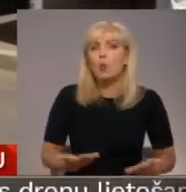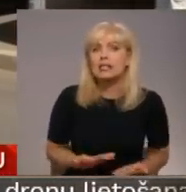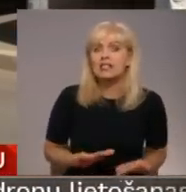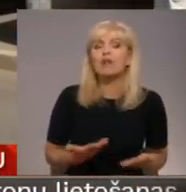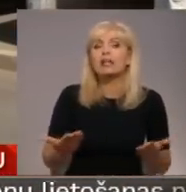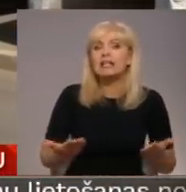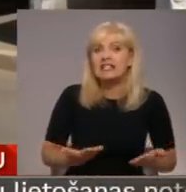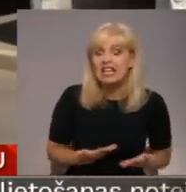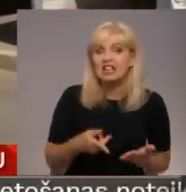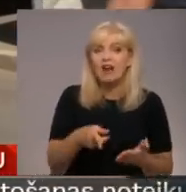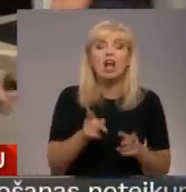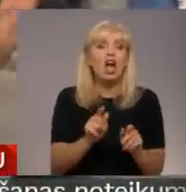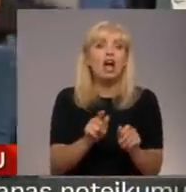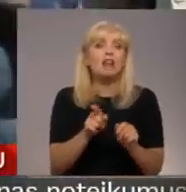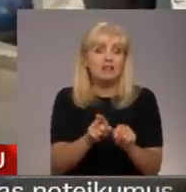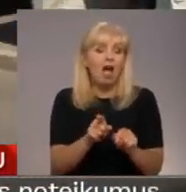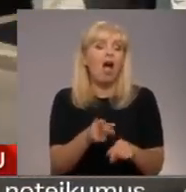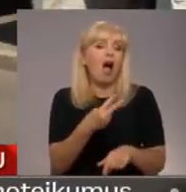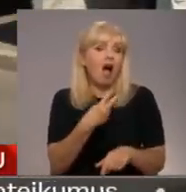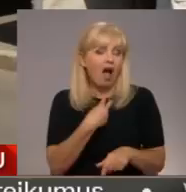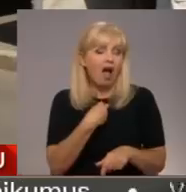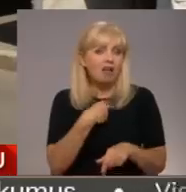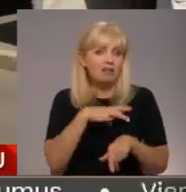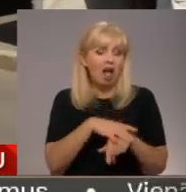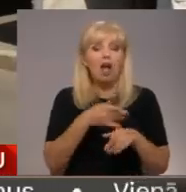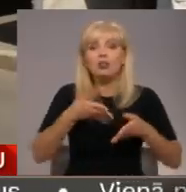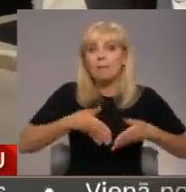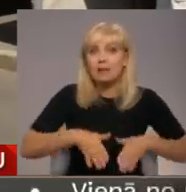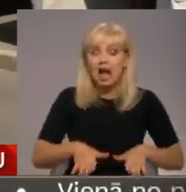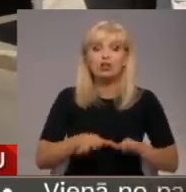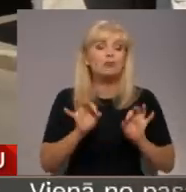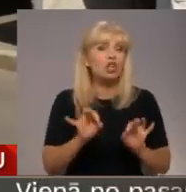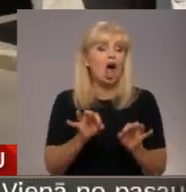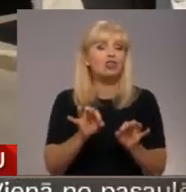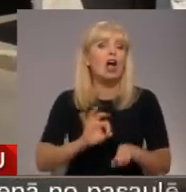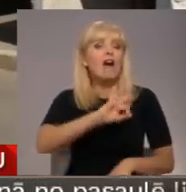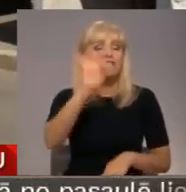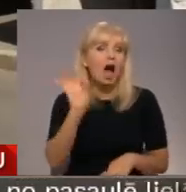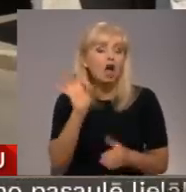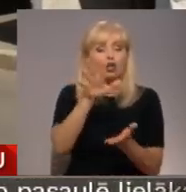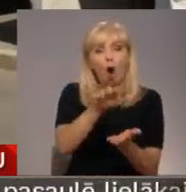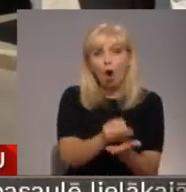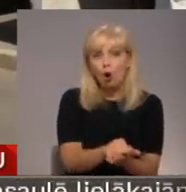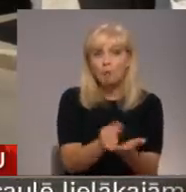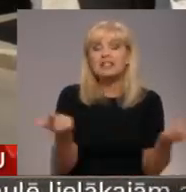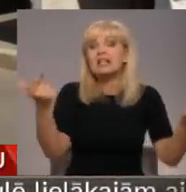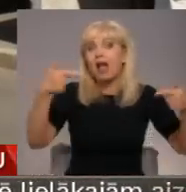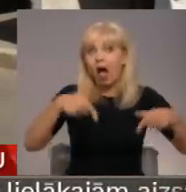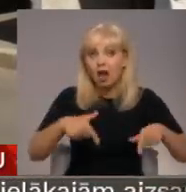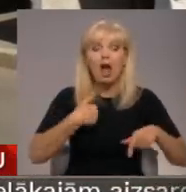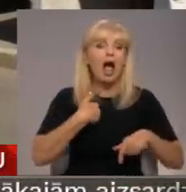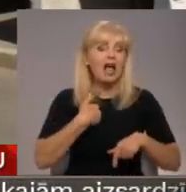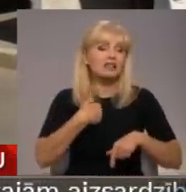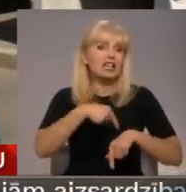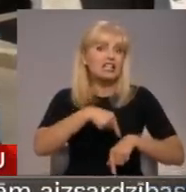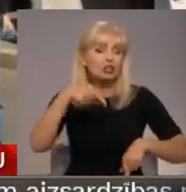dzīve. Šeit atklājas, jo es esmu piedzimusi vācu okupācijas laikā un esmu